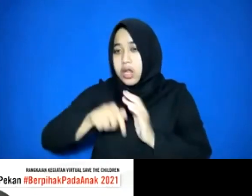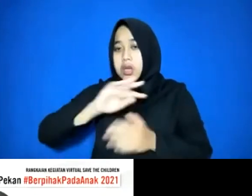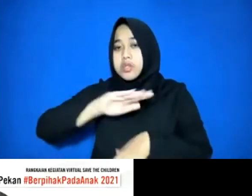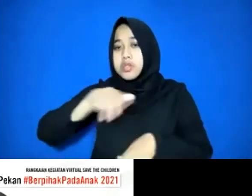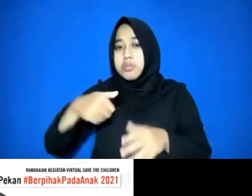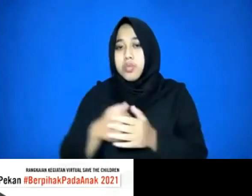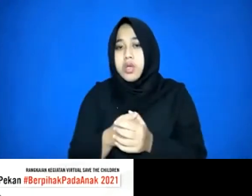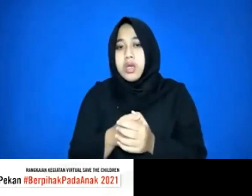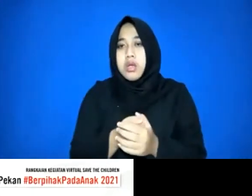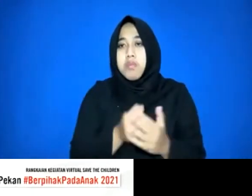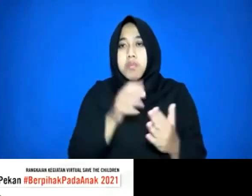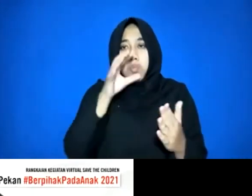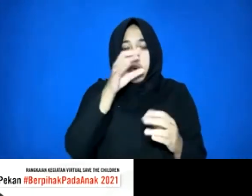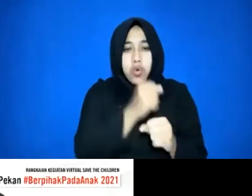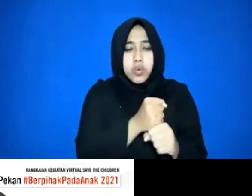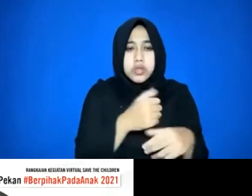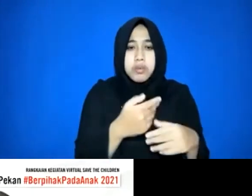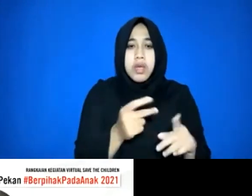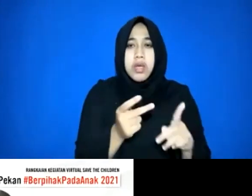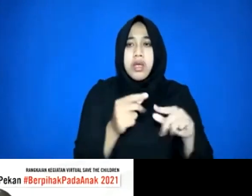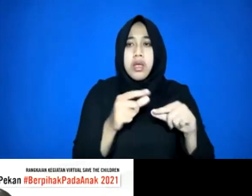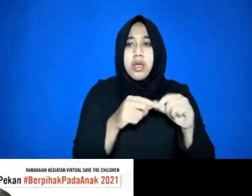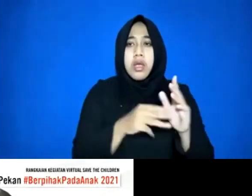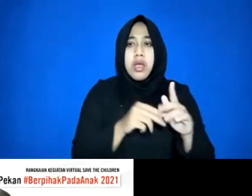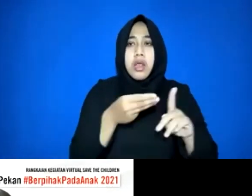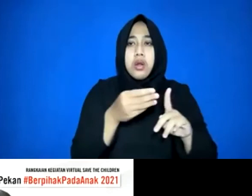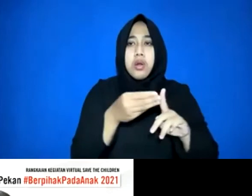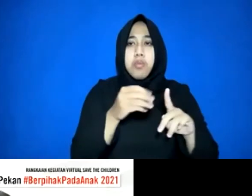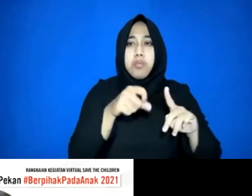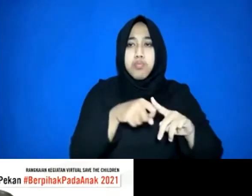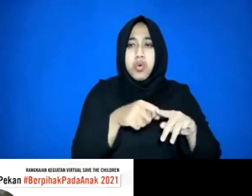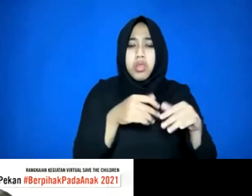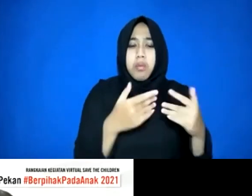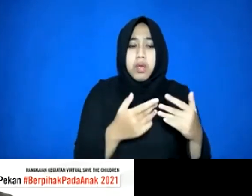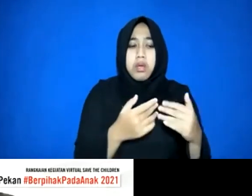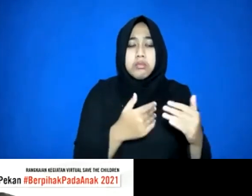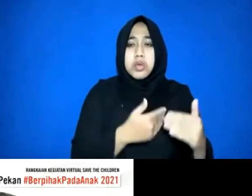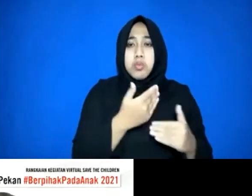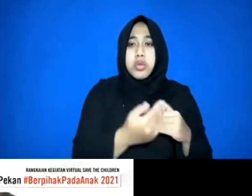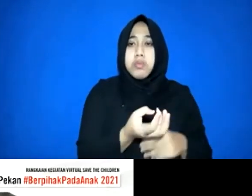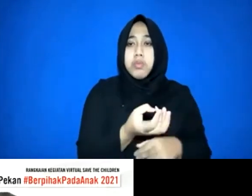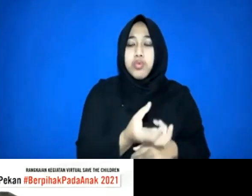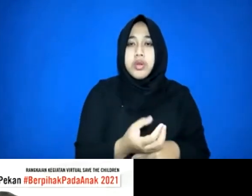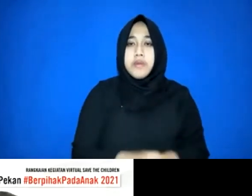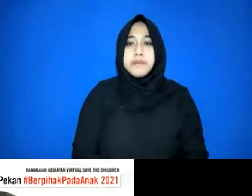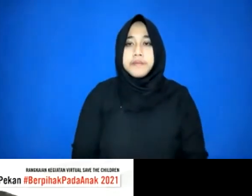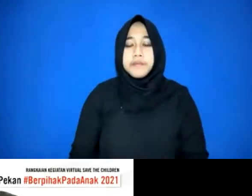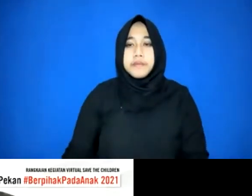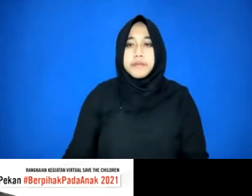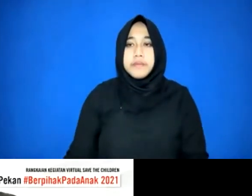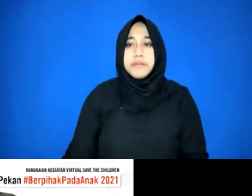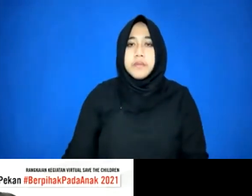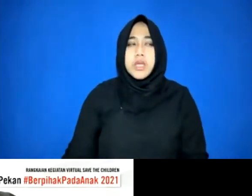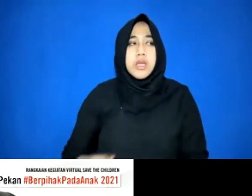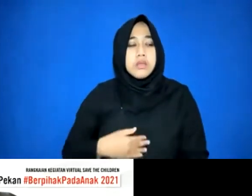meracu kepada istilahnya apa sih, handbook atau apa gitu, yang kemudian akan mempermudah gitu loh. Nah, saya